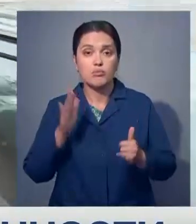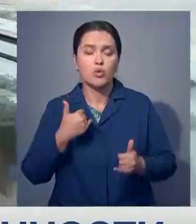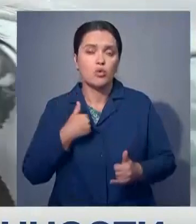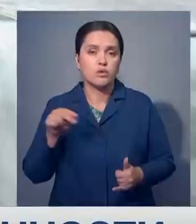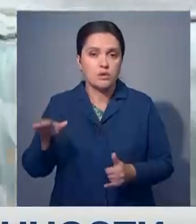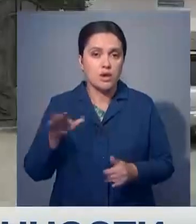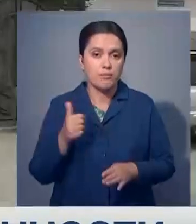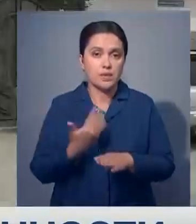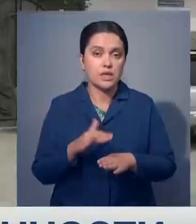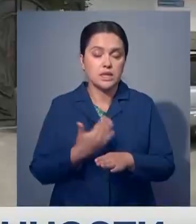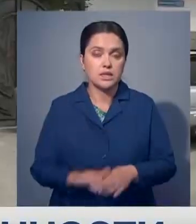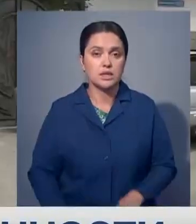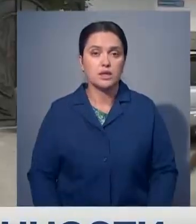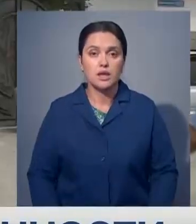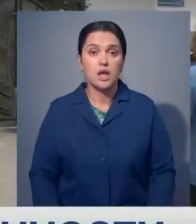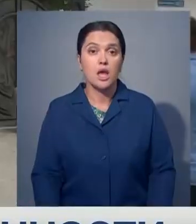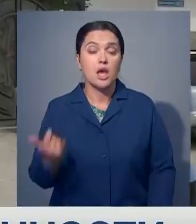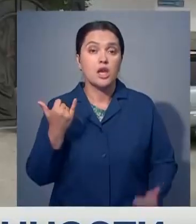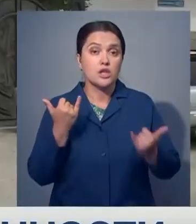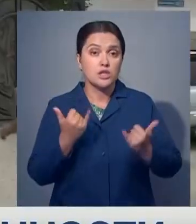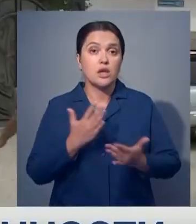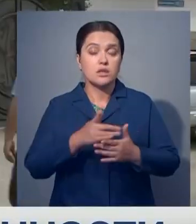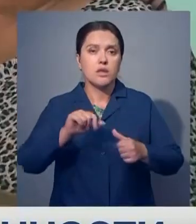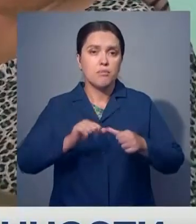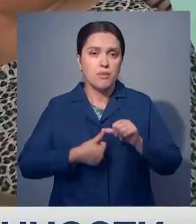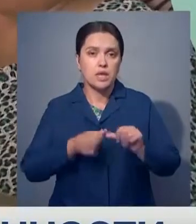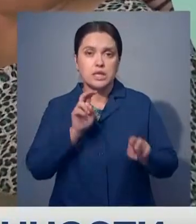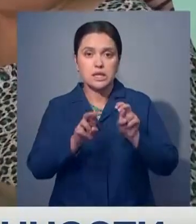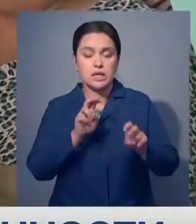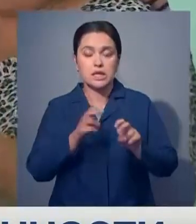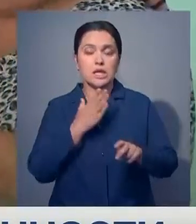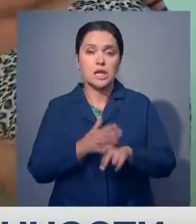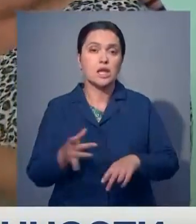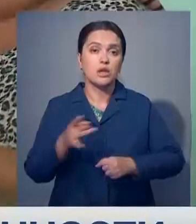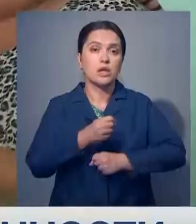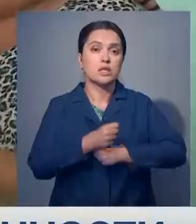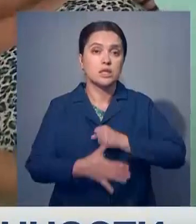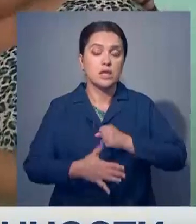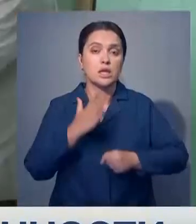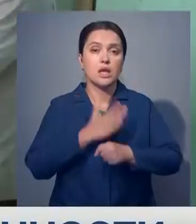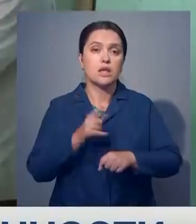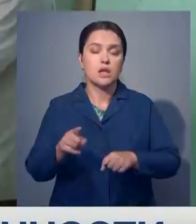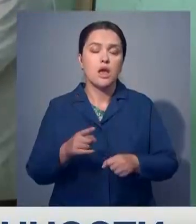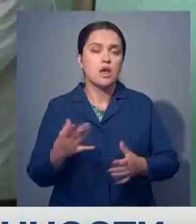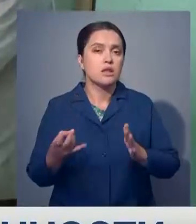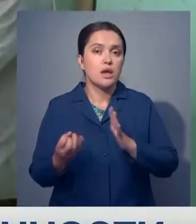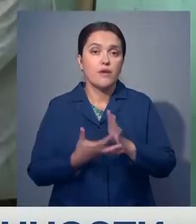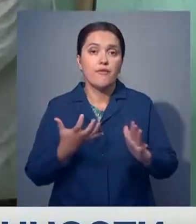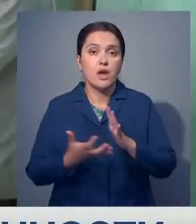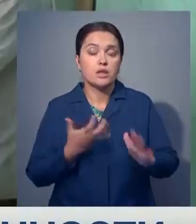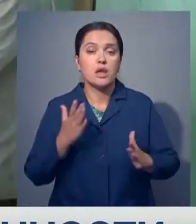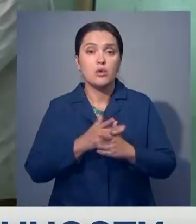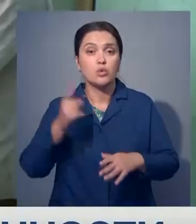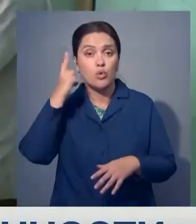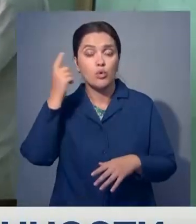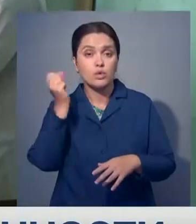еще кредит. Сейчас у Бименовых уже есть постоянные клиенты. В районном центре Шалакурган хороших автослесарей не хватало. Узнав об